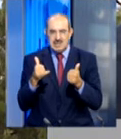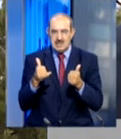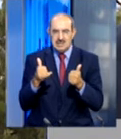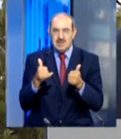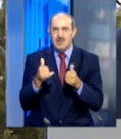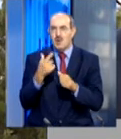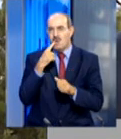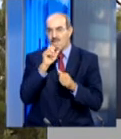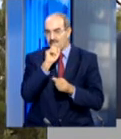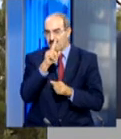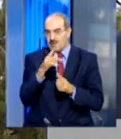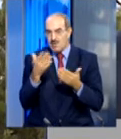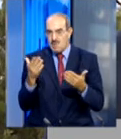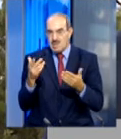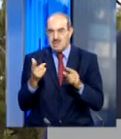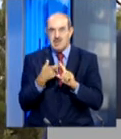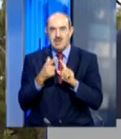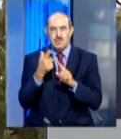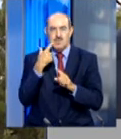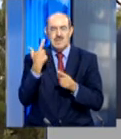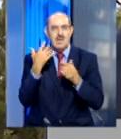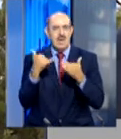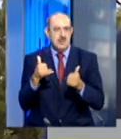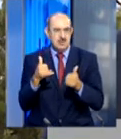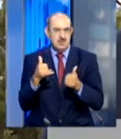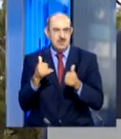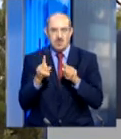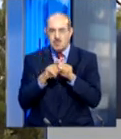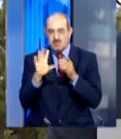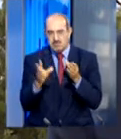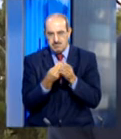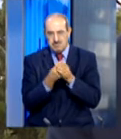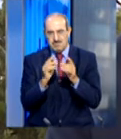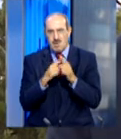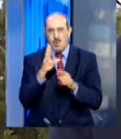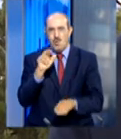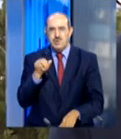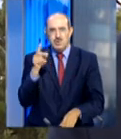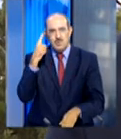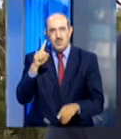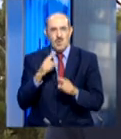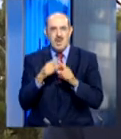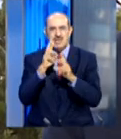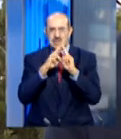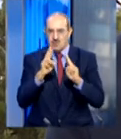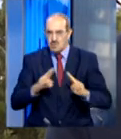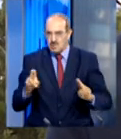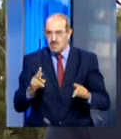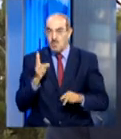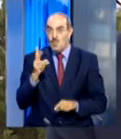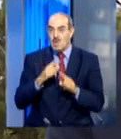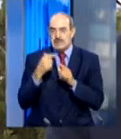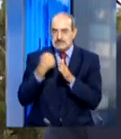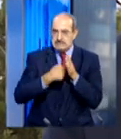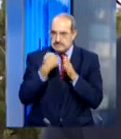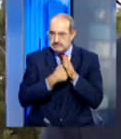توجت بكسب الجزائر لرهان عضوية غير دائمة على مستوى مجلس الأمن الدولي، نظير